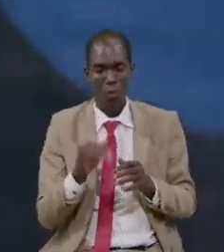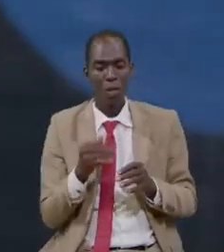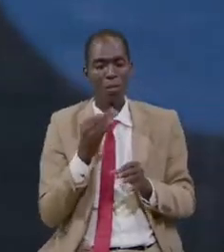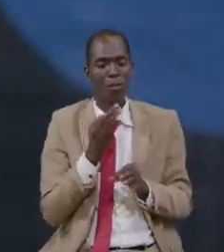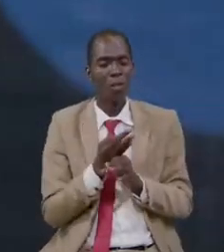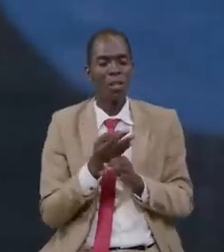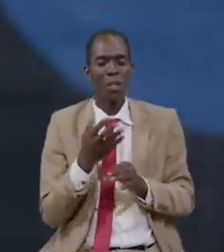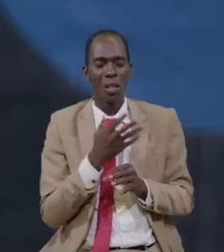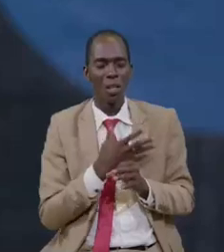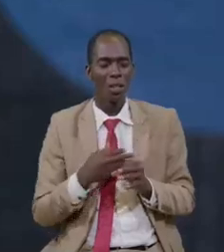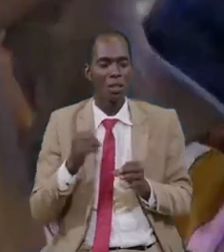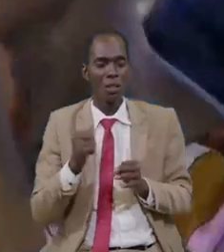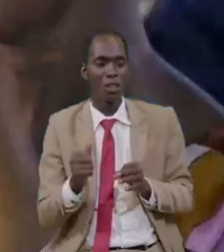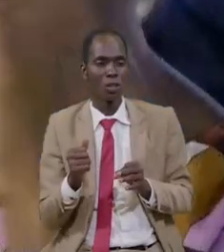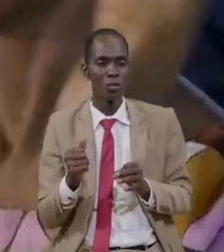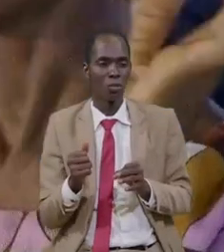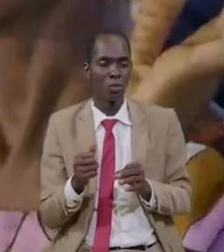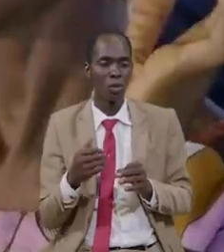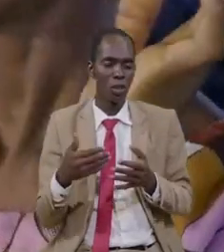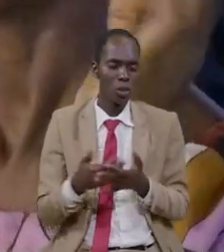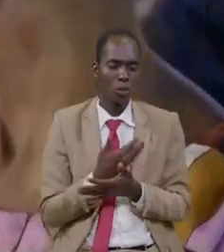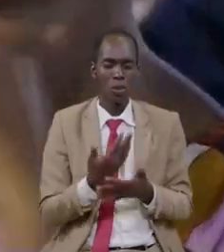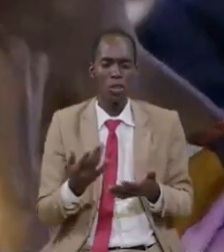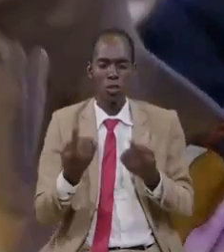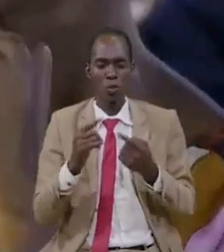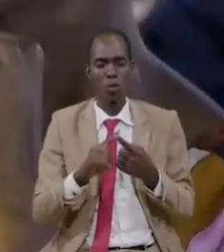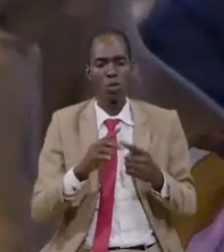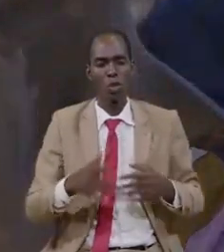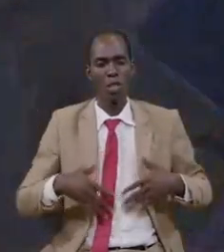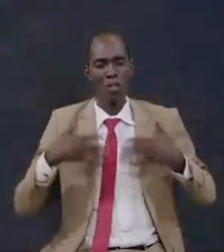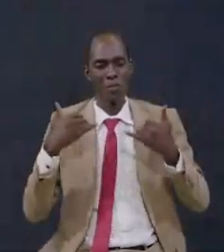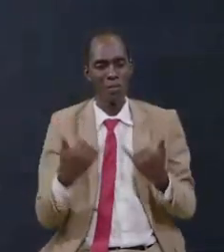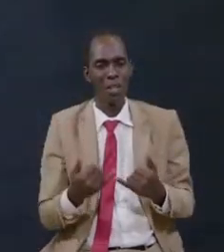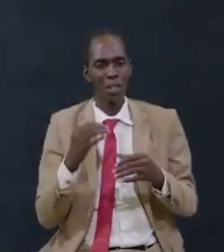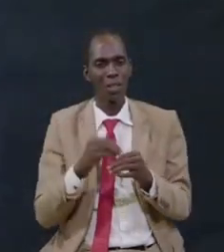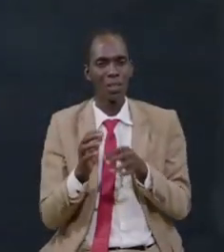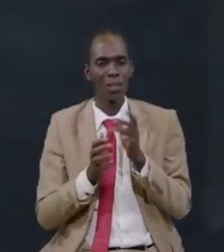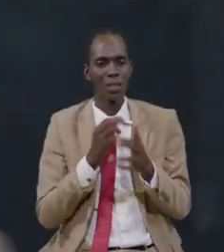Un niveau supérieur de foi vient pour toi maintenant. Et par cette foi,